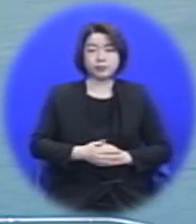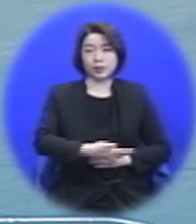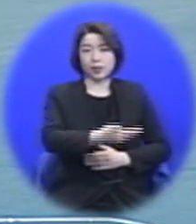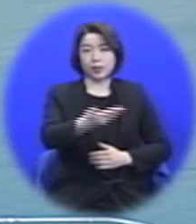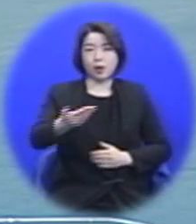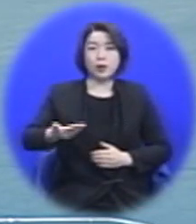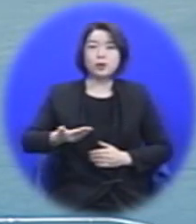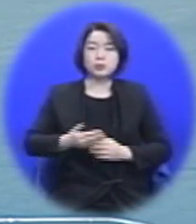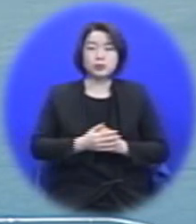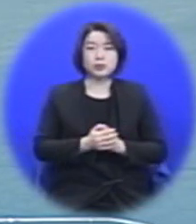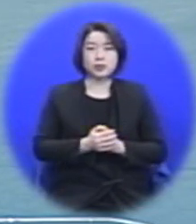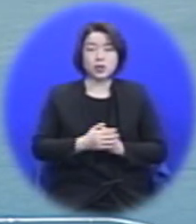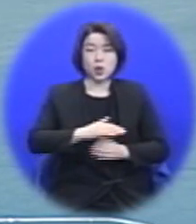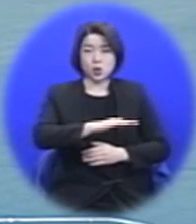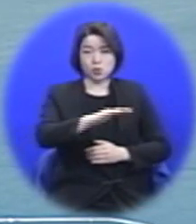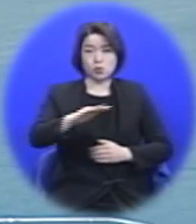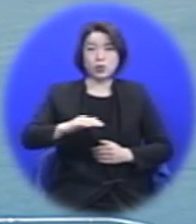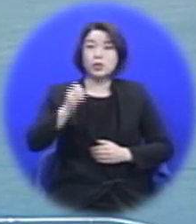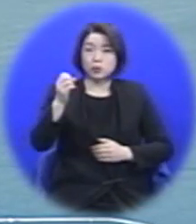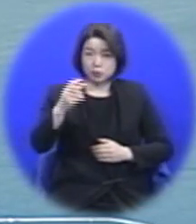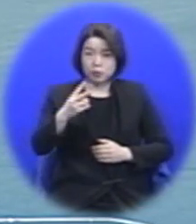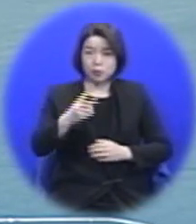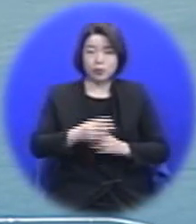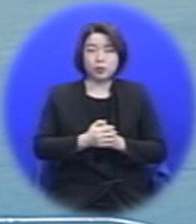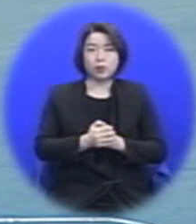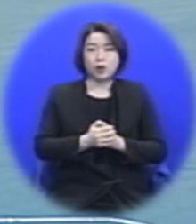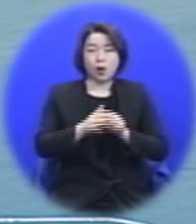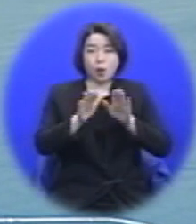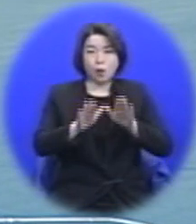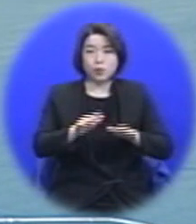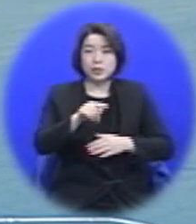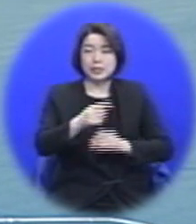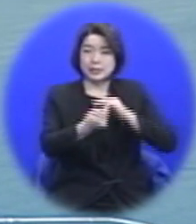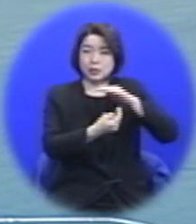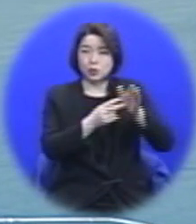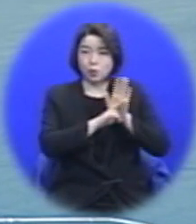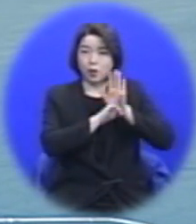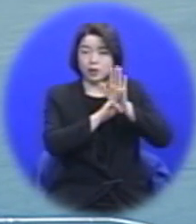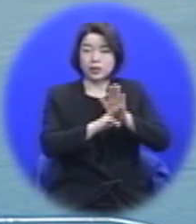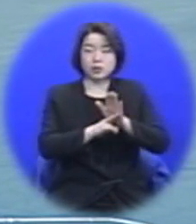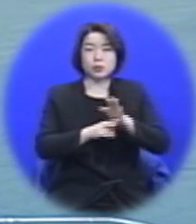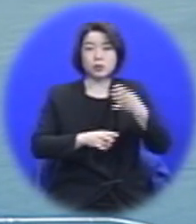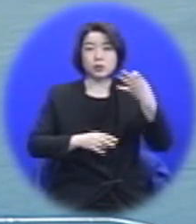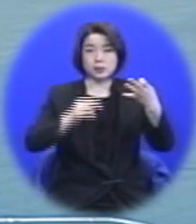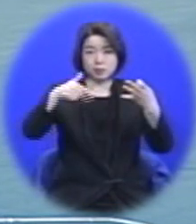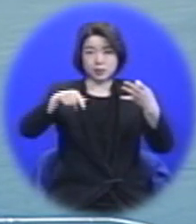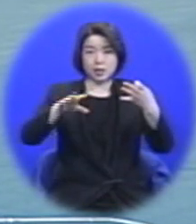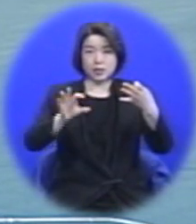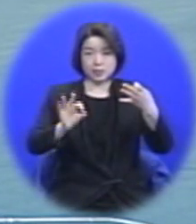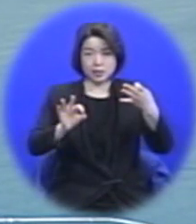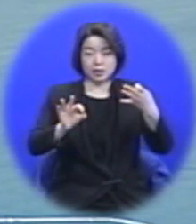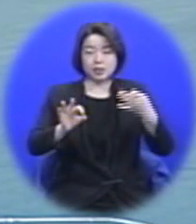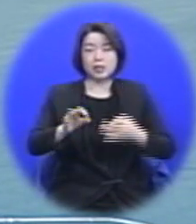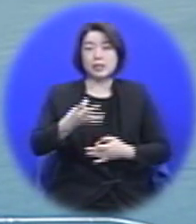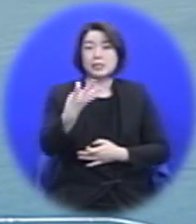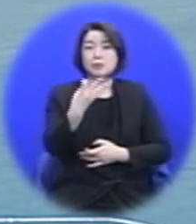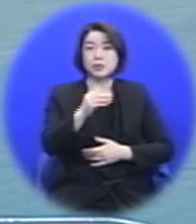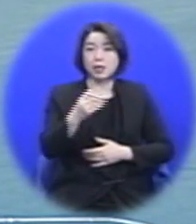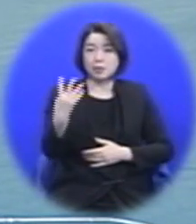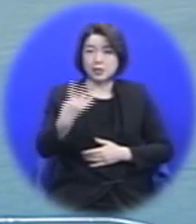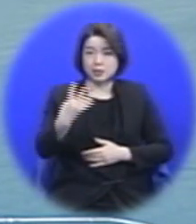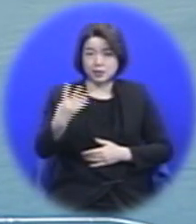여러분, 우리는 또한 오늘 이 요한계시록 14장에서 14만 4천